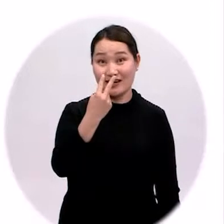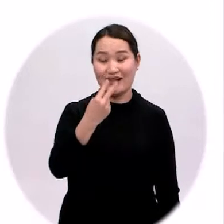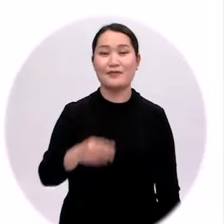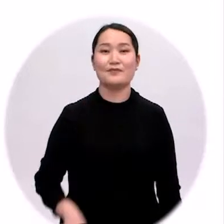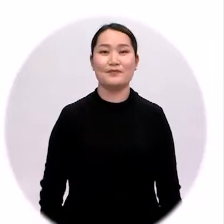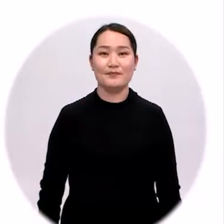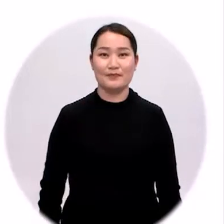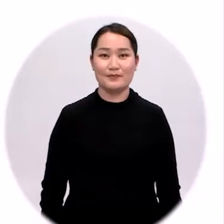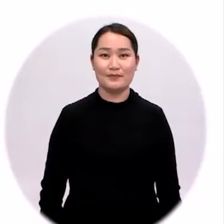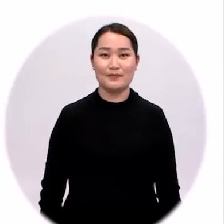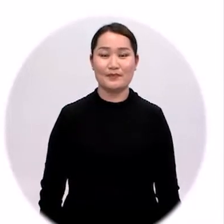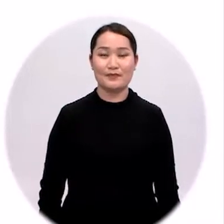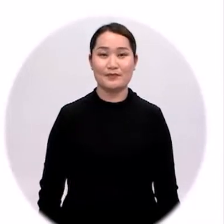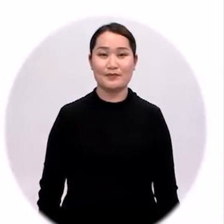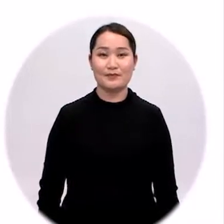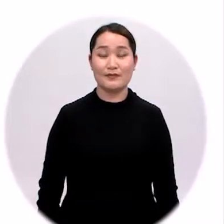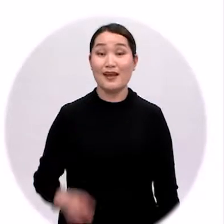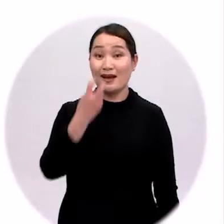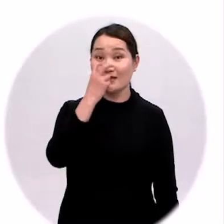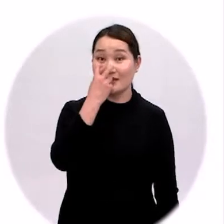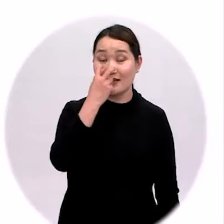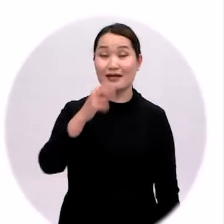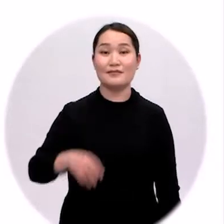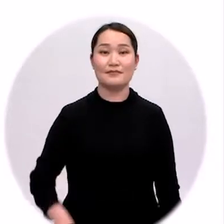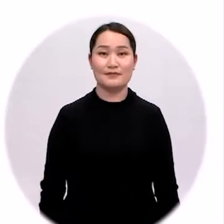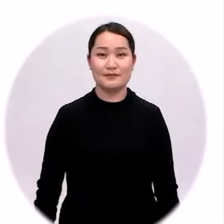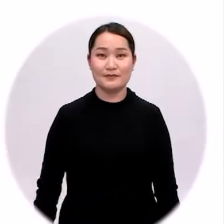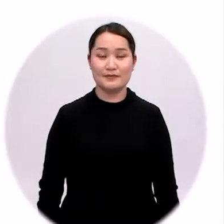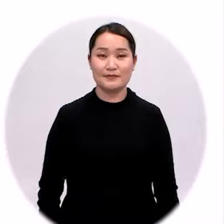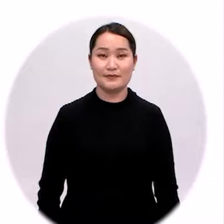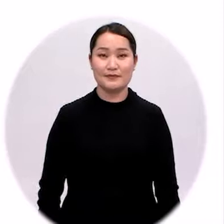тоонууд байна вэ? Хүүхдүүдээ ажиглацгаагаарай.